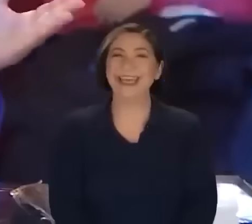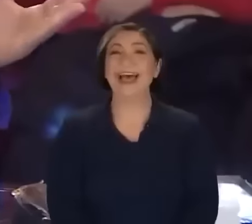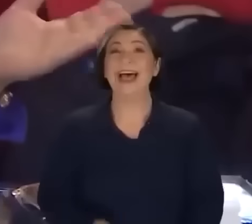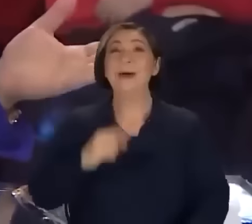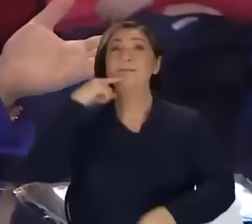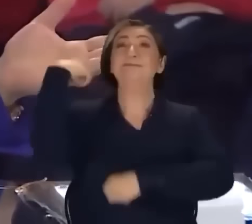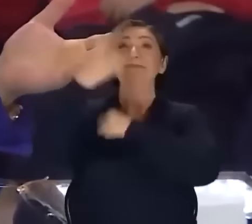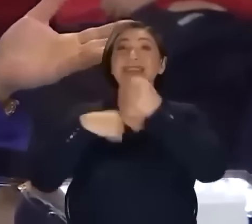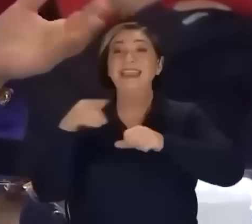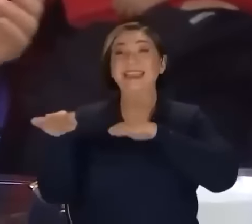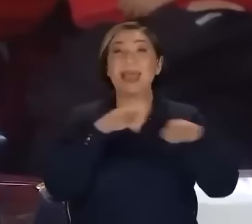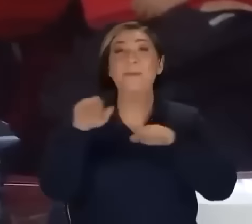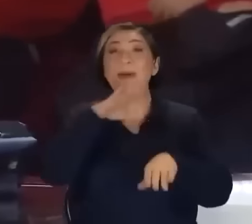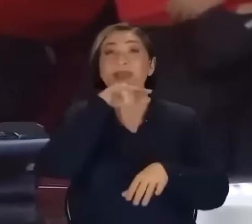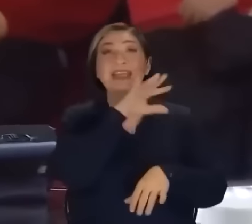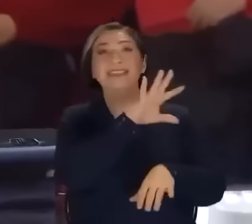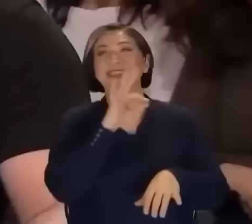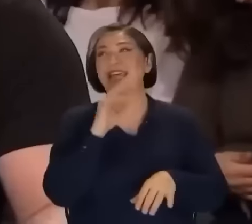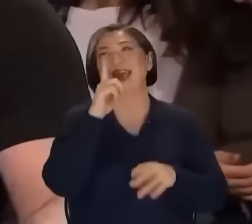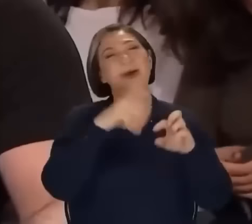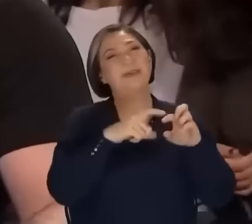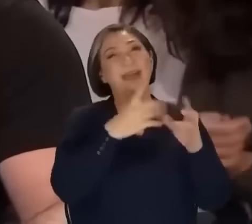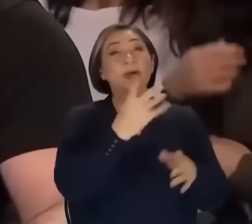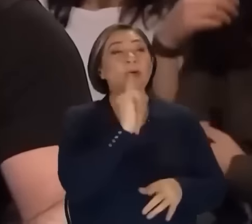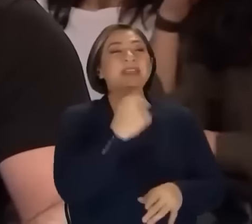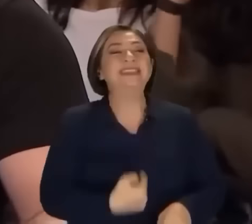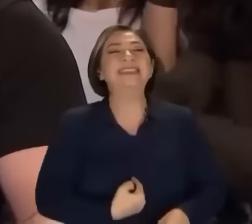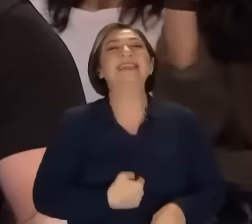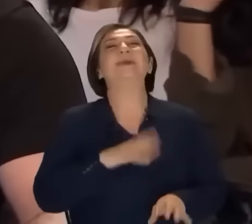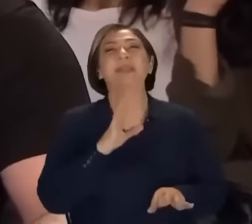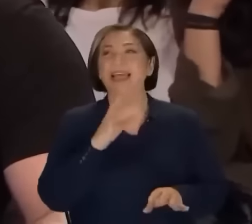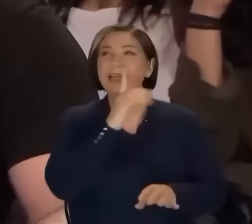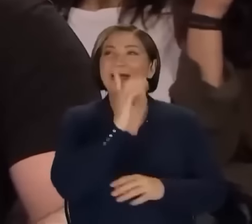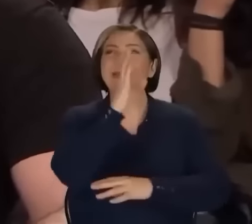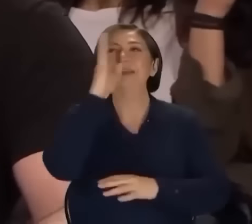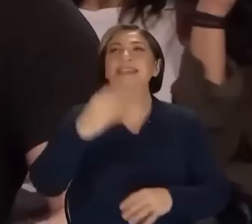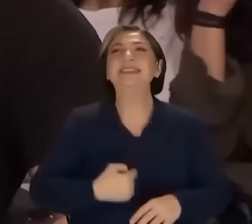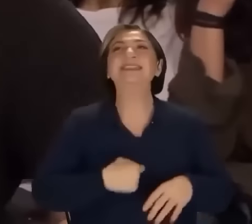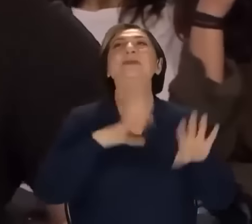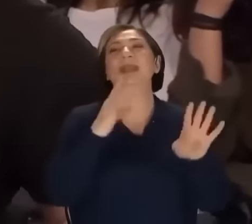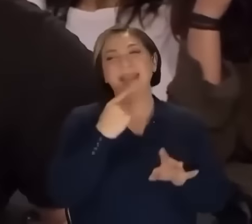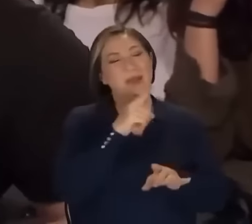ertesi sene deprem Araya bir yerli daha koymuşlar kötü hissetmesin diye kendini gurbette